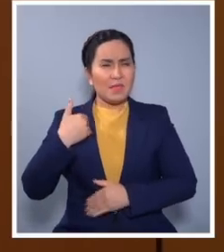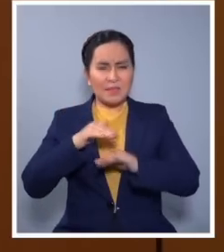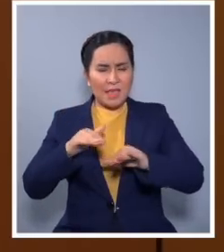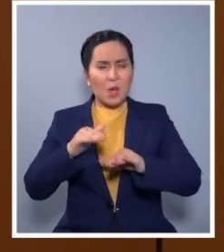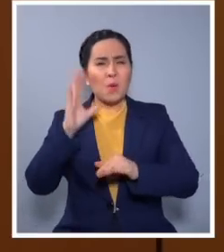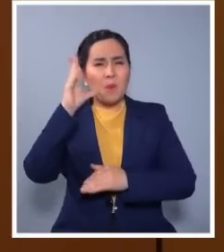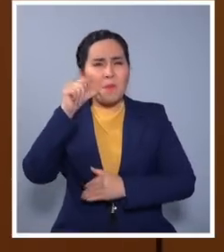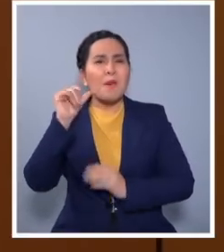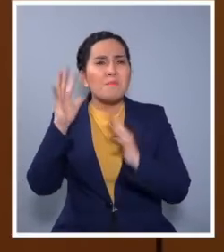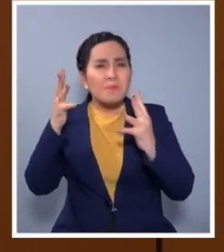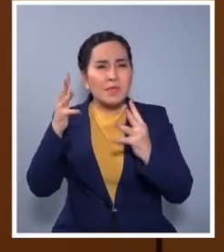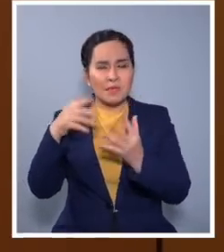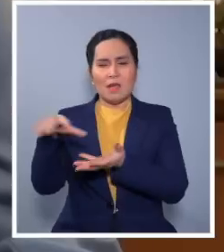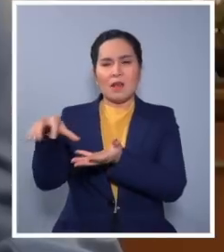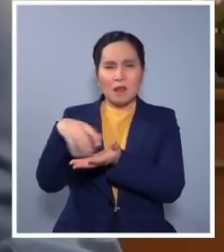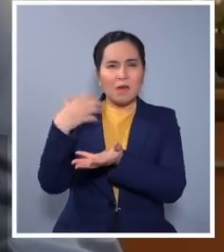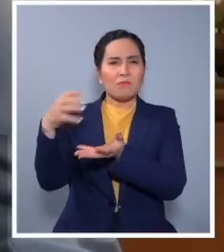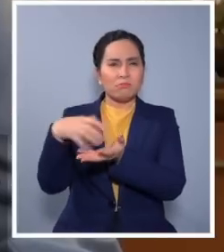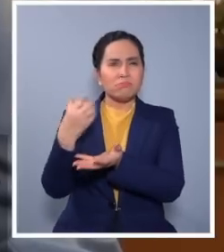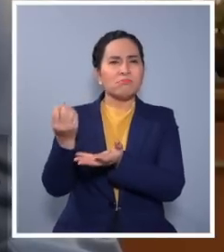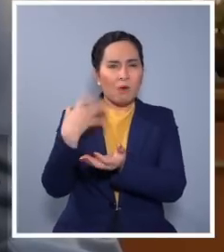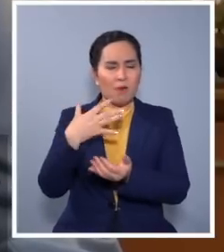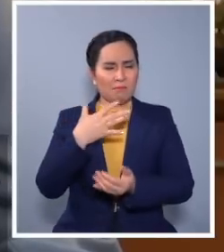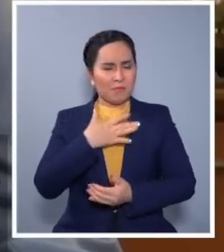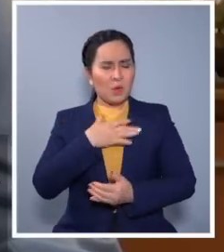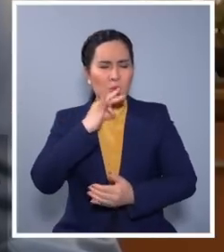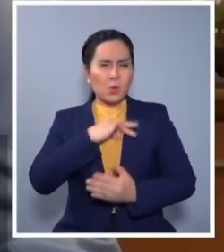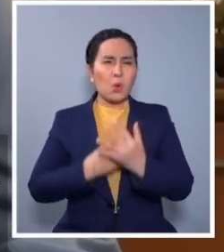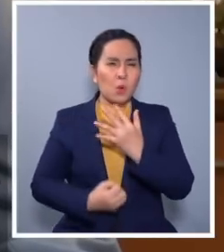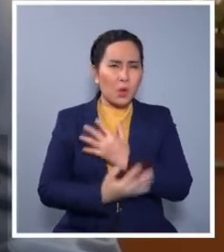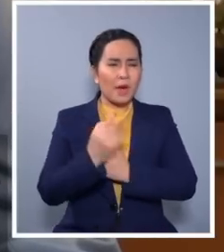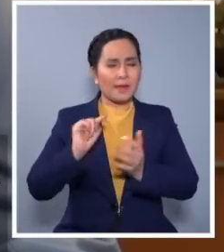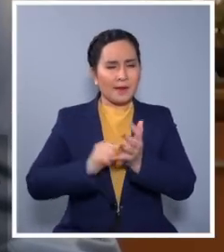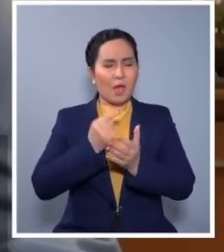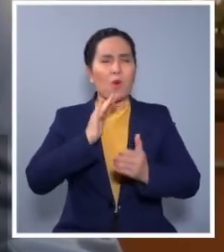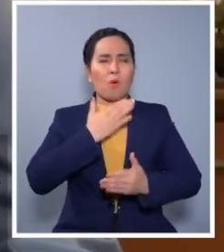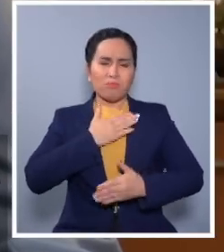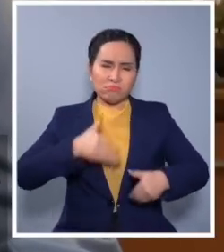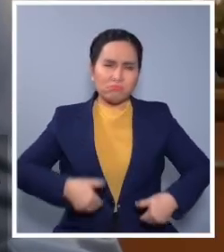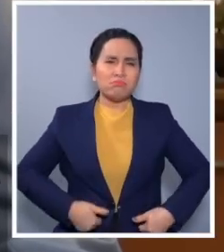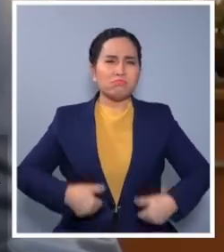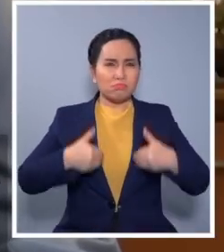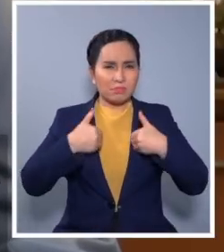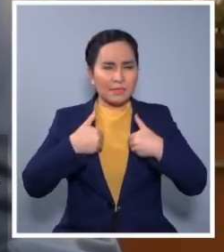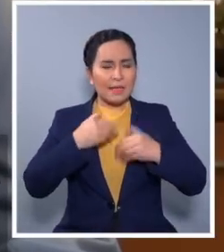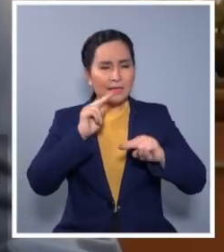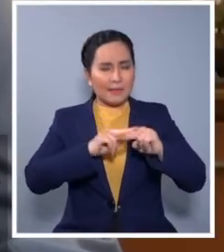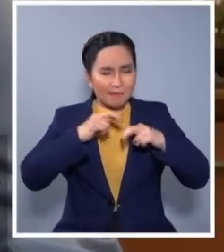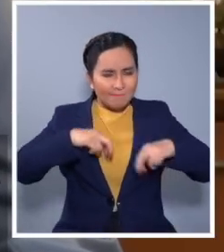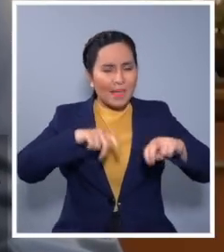เขาพูดกับผมว่านี่เป็นโอกาสครั้งแรกในชีวิตที่ได้ทานข้า